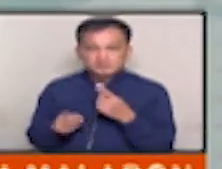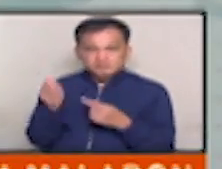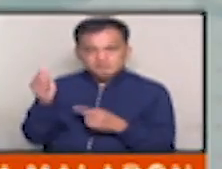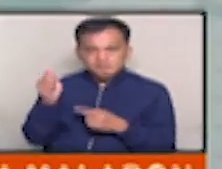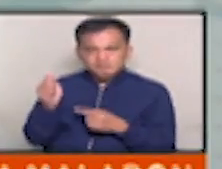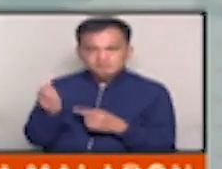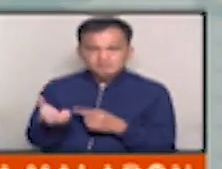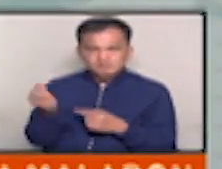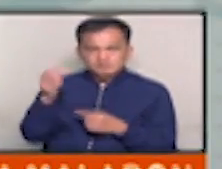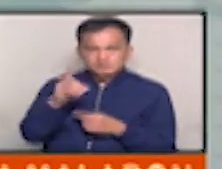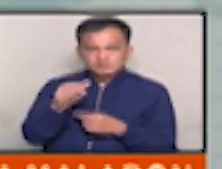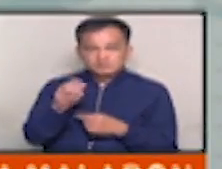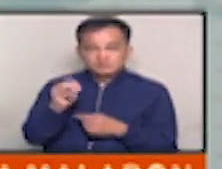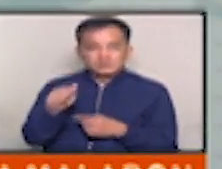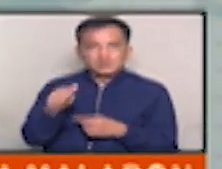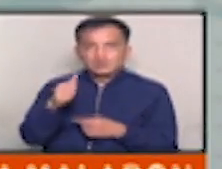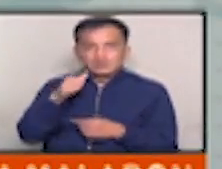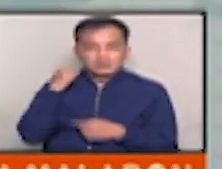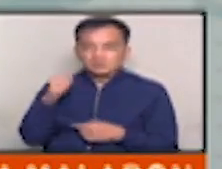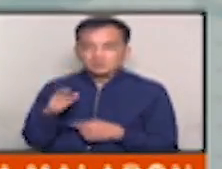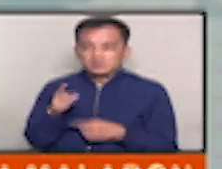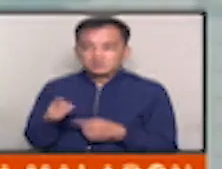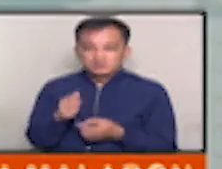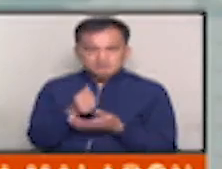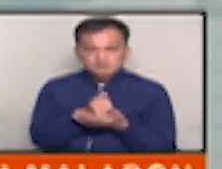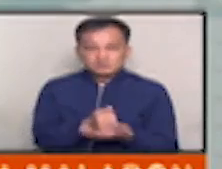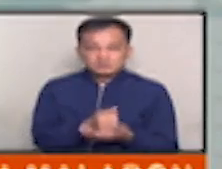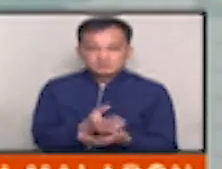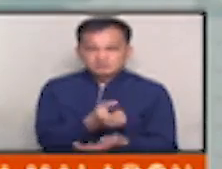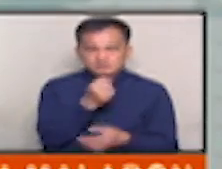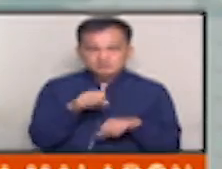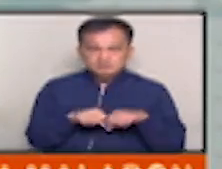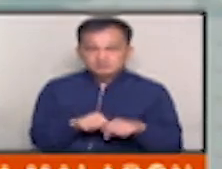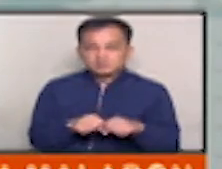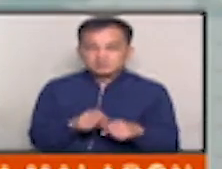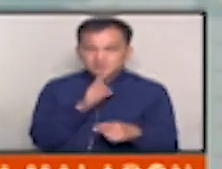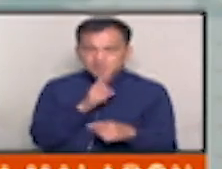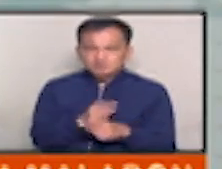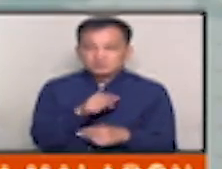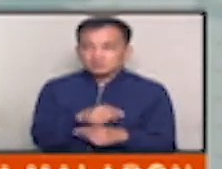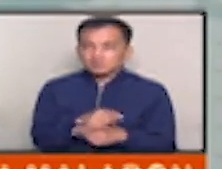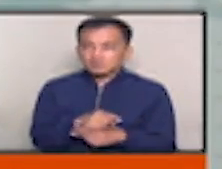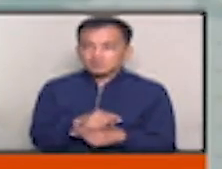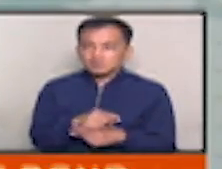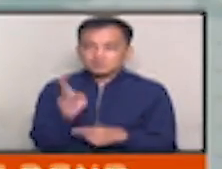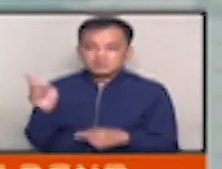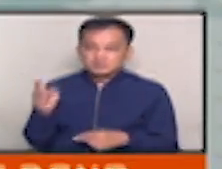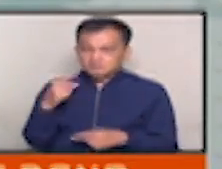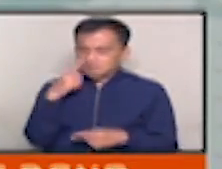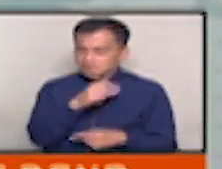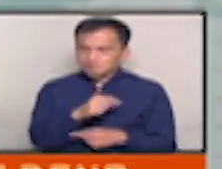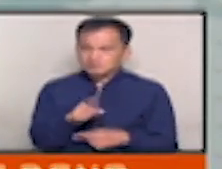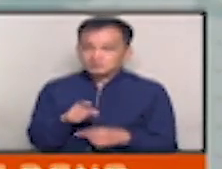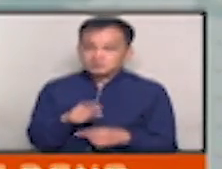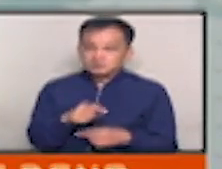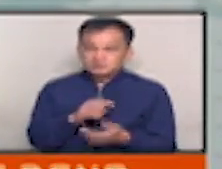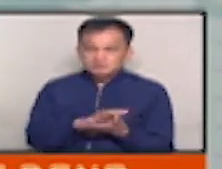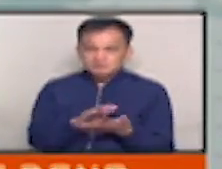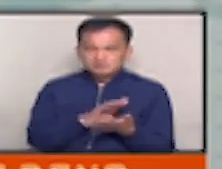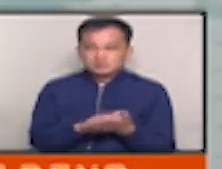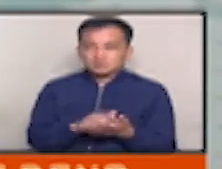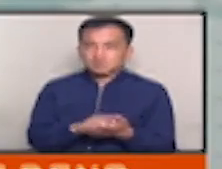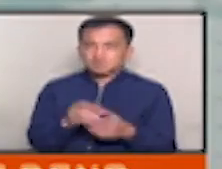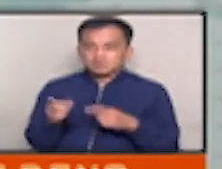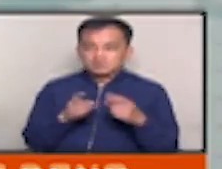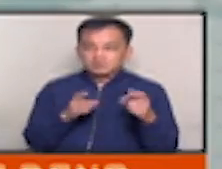po yung may-ari ng dampa na ayaw niya na tulungan itong may-ari ng kariton. In fact, ito pa ata ang nagsusumbong sa mga nagki-clean operation